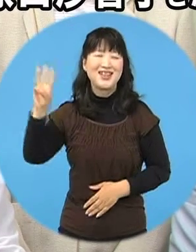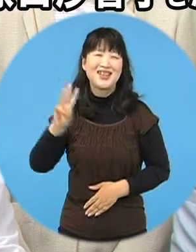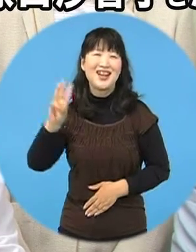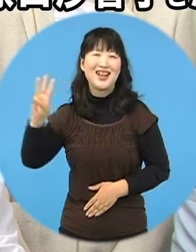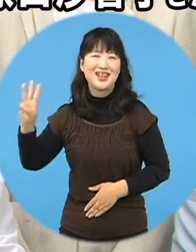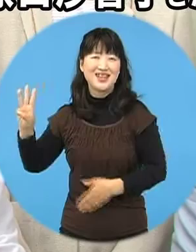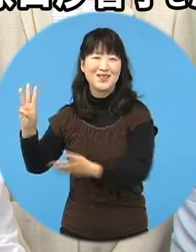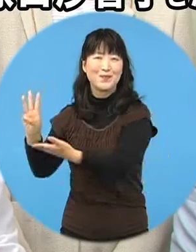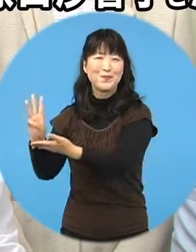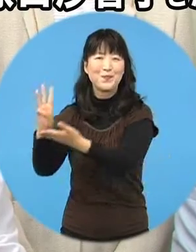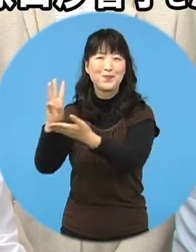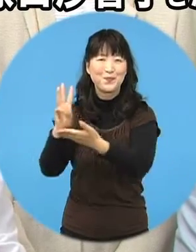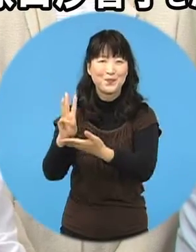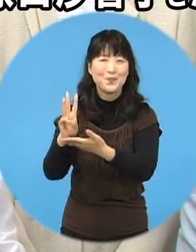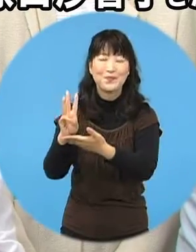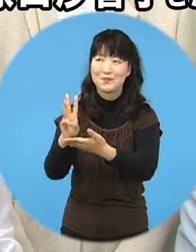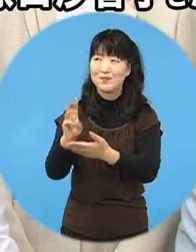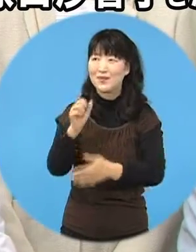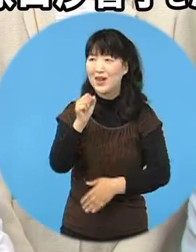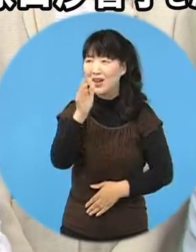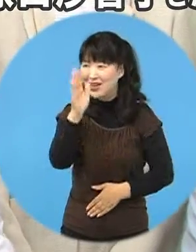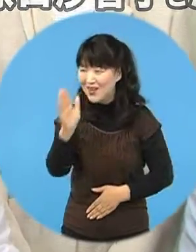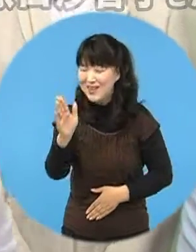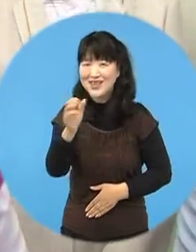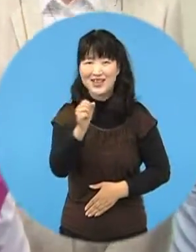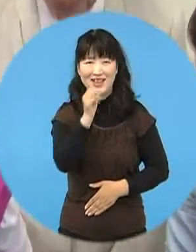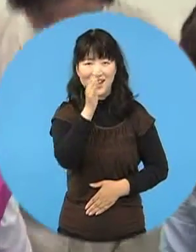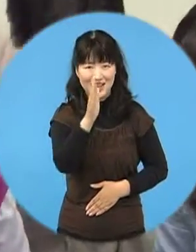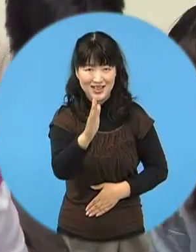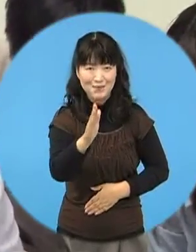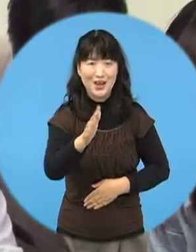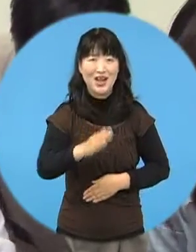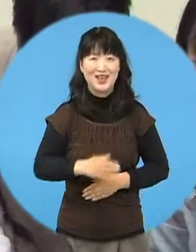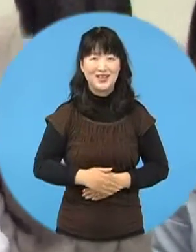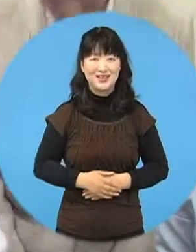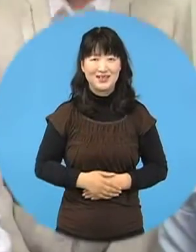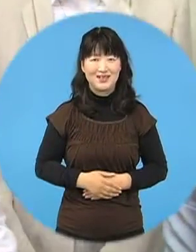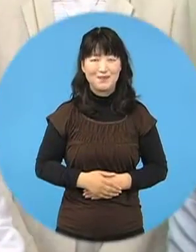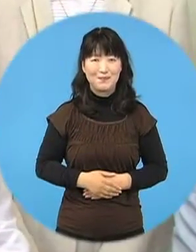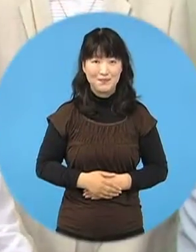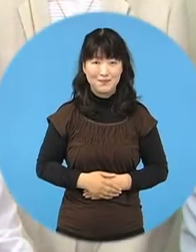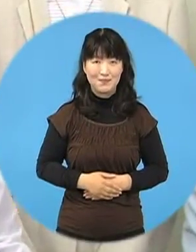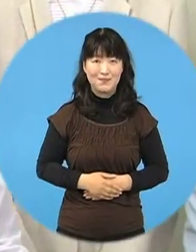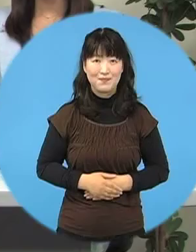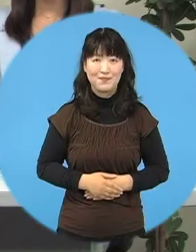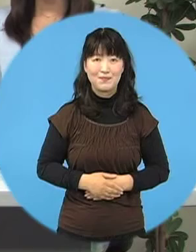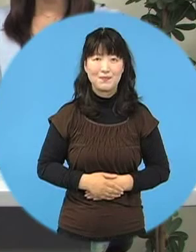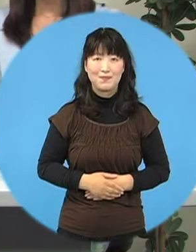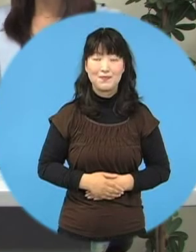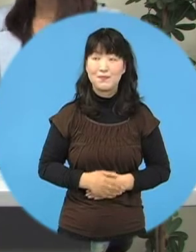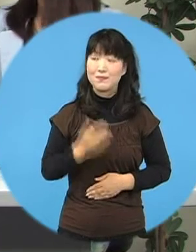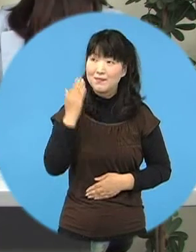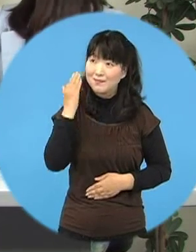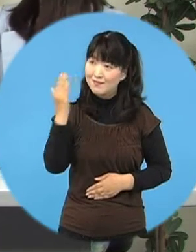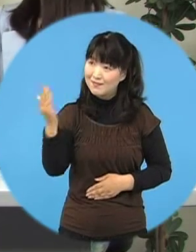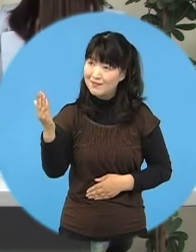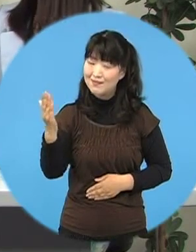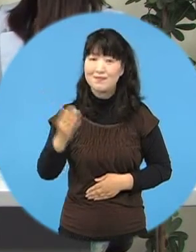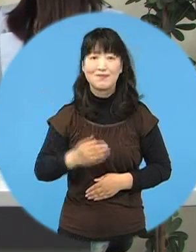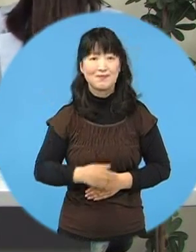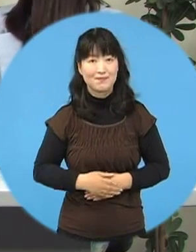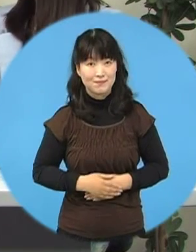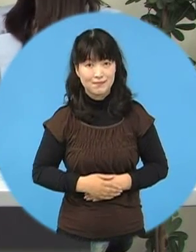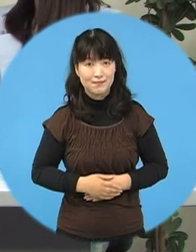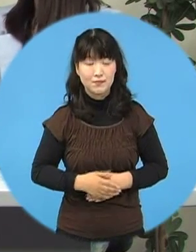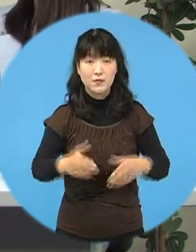さん、そして宮崎さんにお越しいただきました。よろしくお願いします。 よろしくお願いします。 では加藤さん、早速